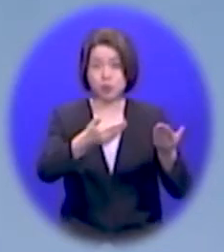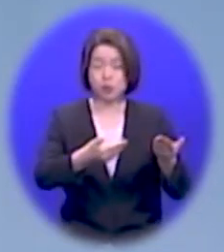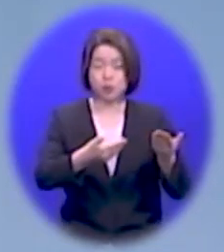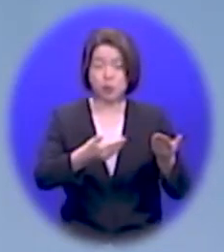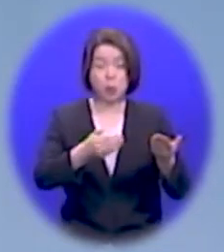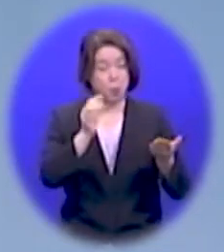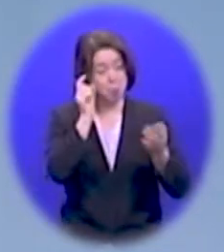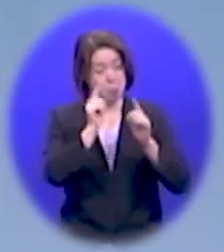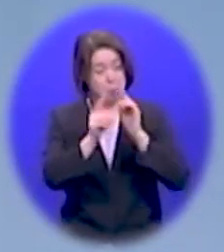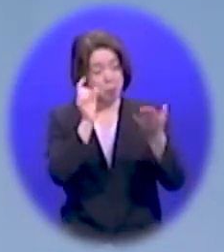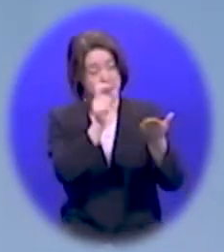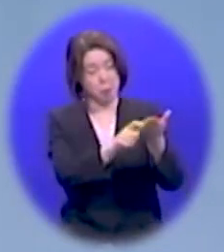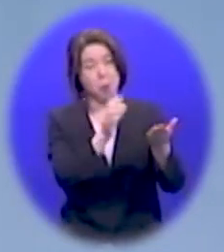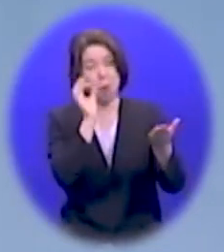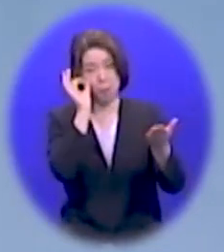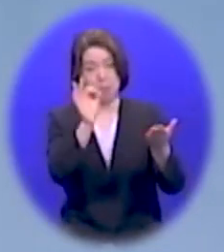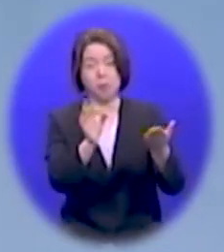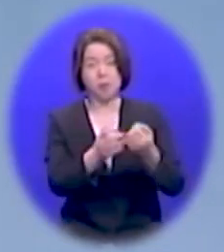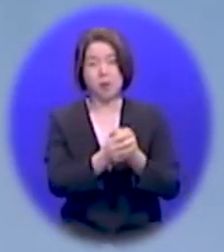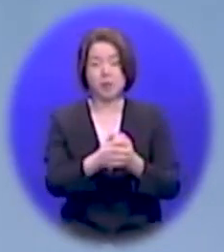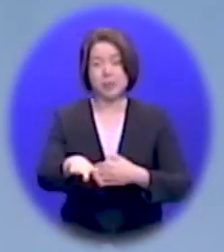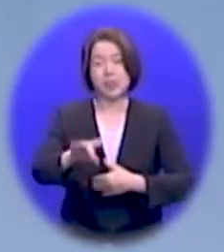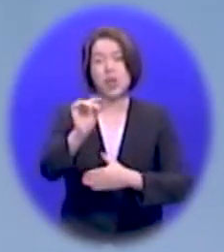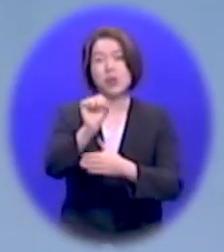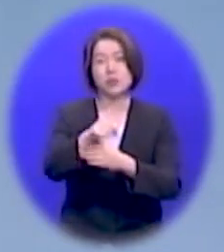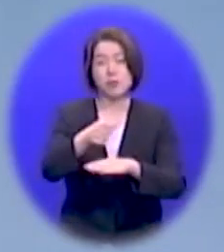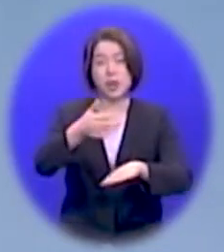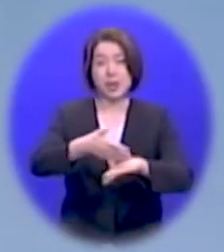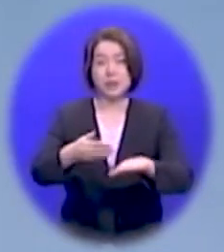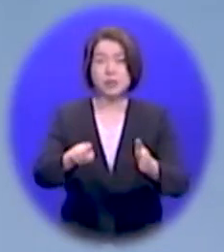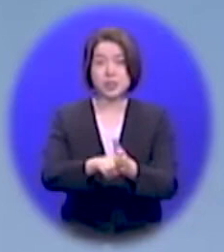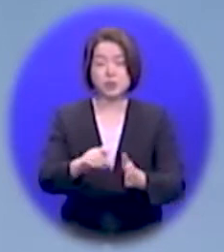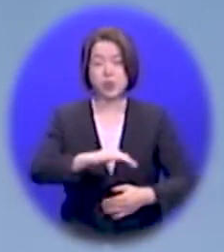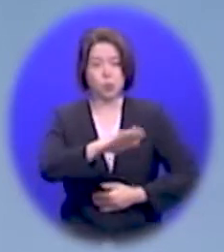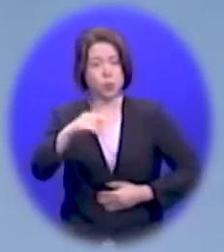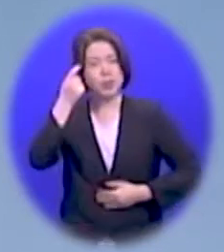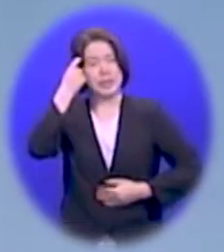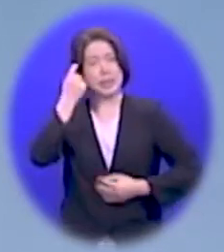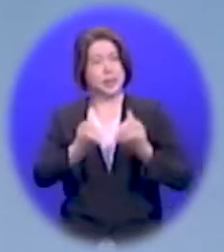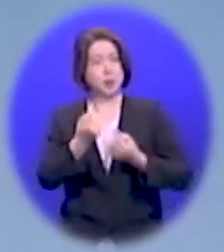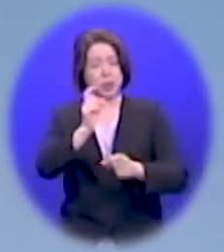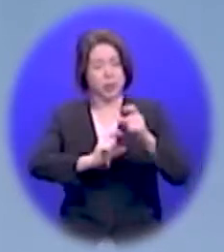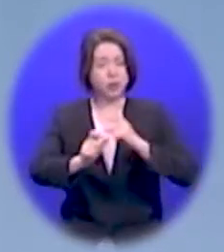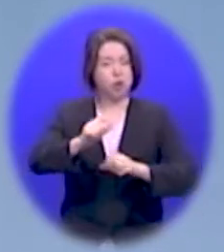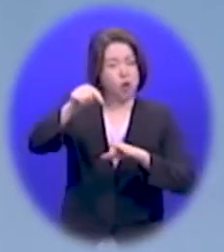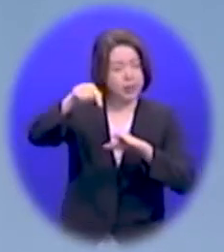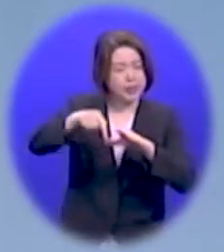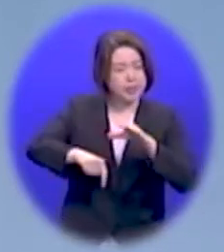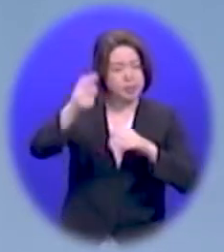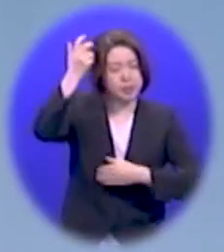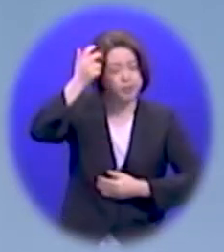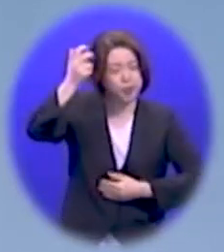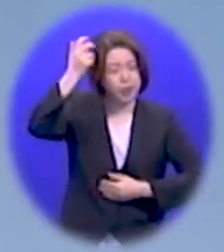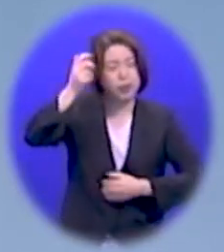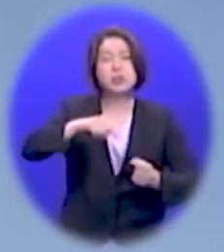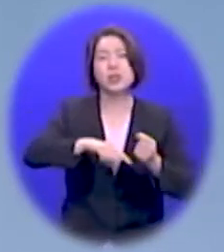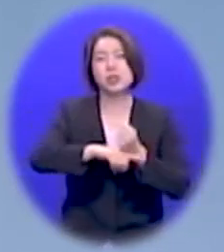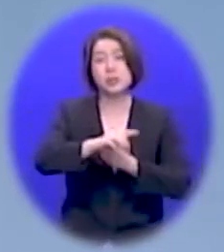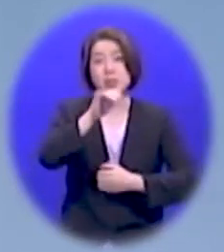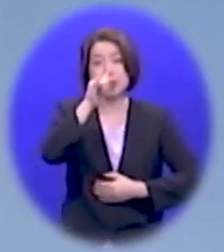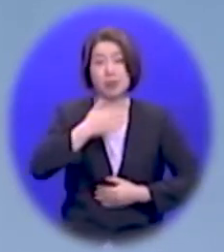이 첫 열매 감사 신앙이 우리가 생각하던 것보다 더 깊은 영적인 의미가 있다는 걸 알 수가